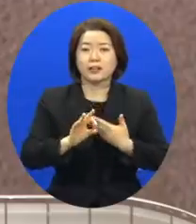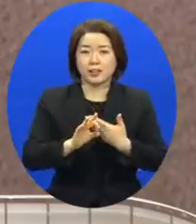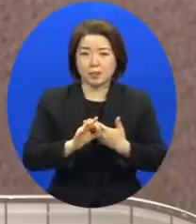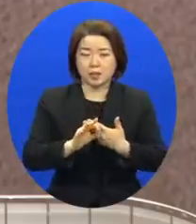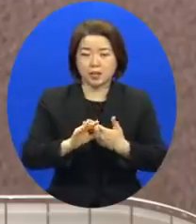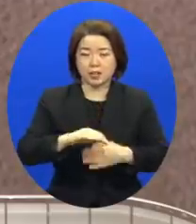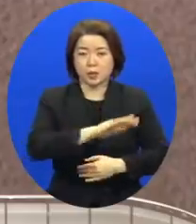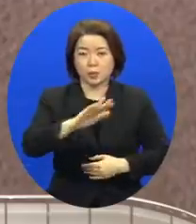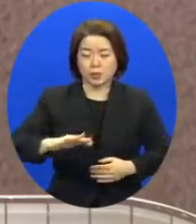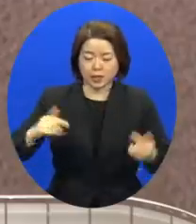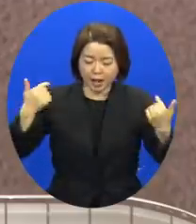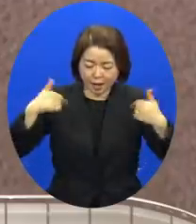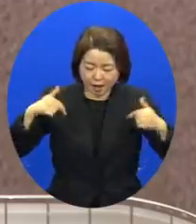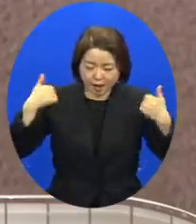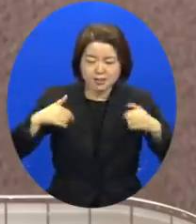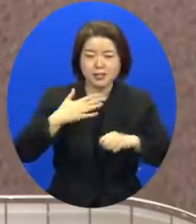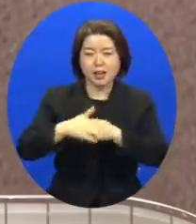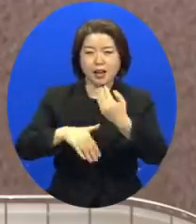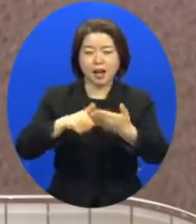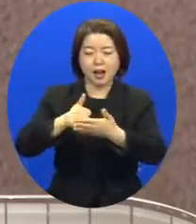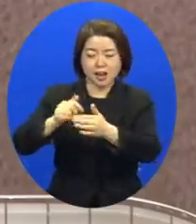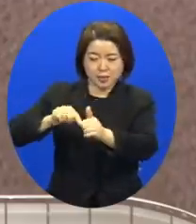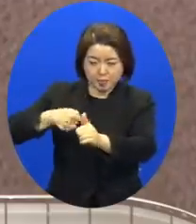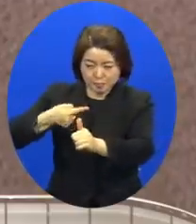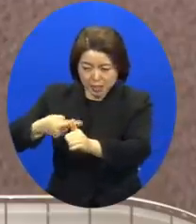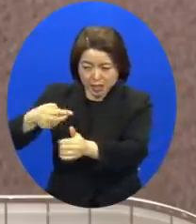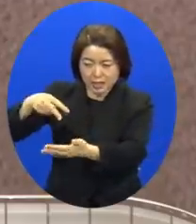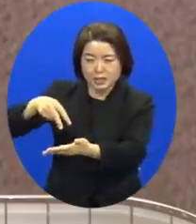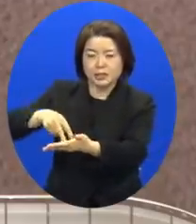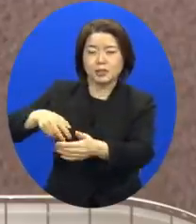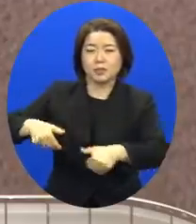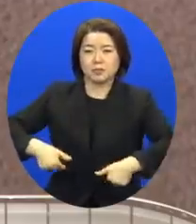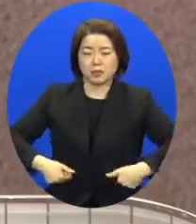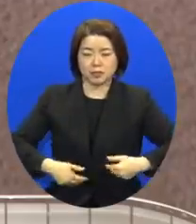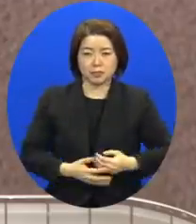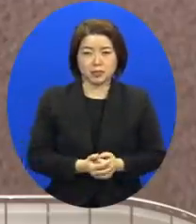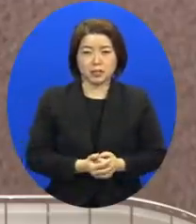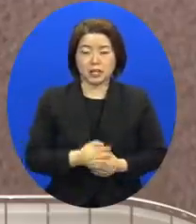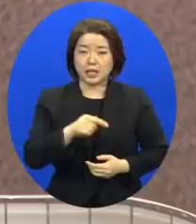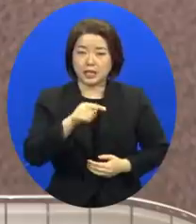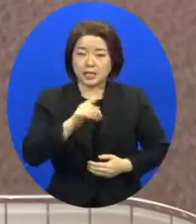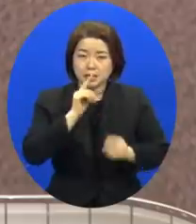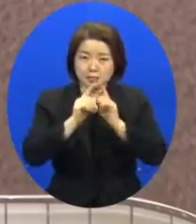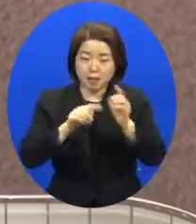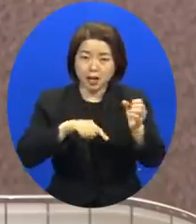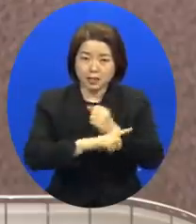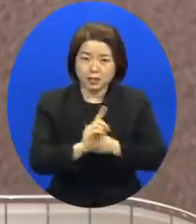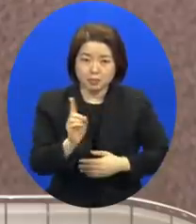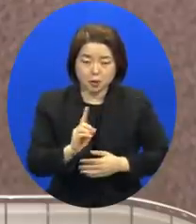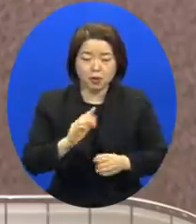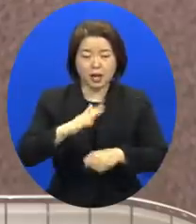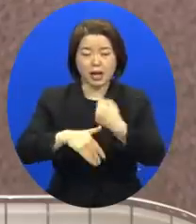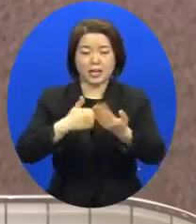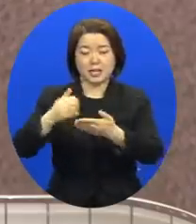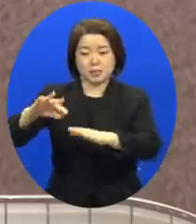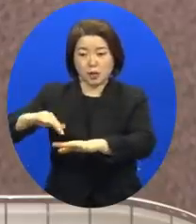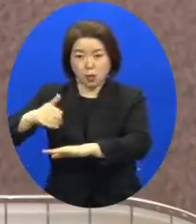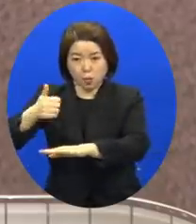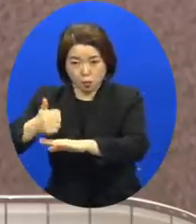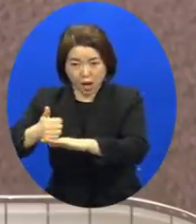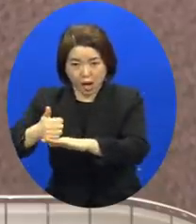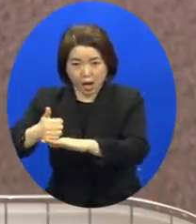우리가 항상 하나님의 편에 서 있어야 합니다 그 말은 하나님이 왕이신 삶을